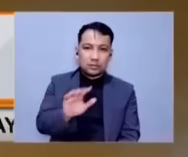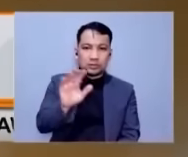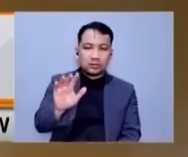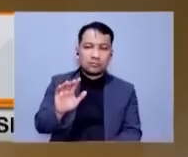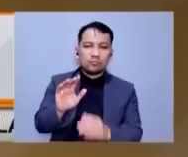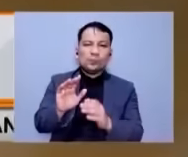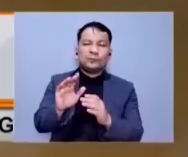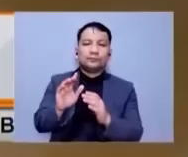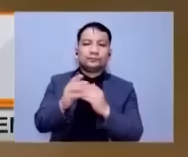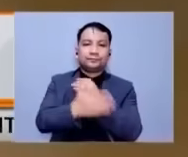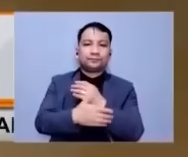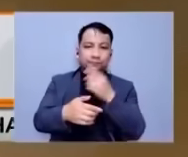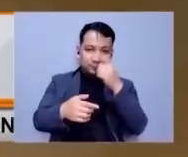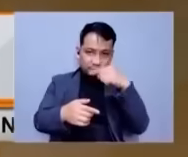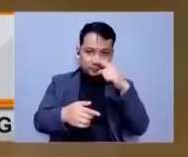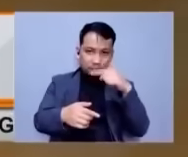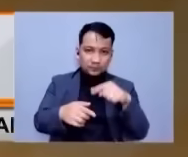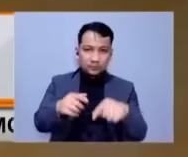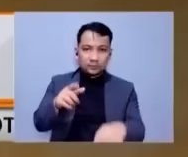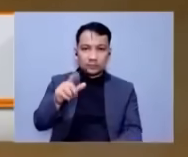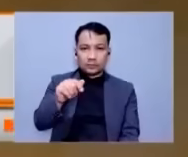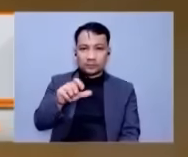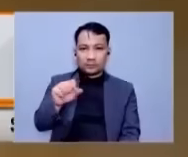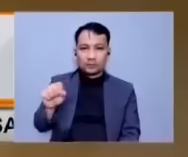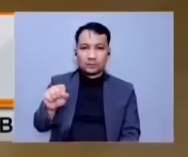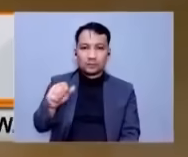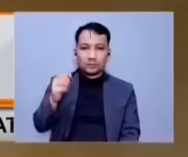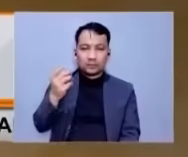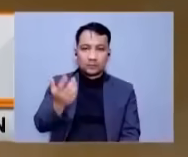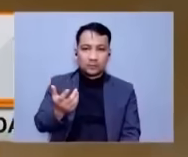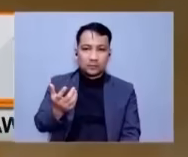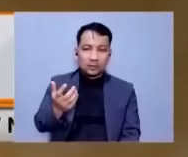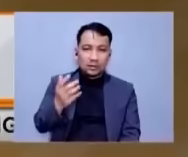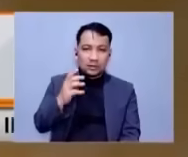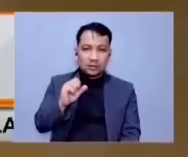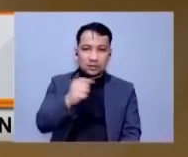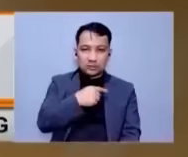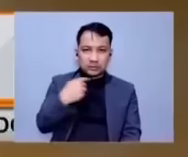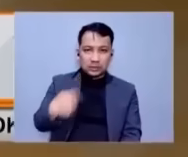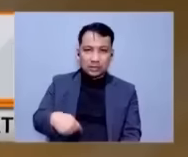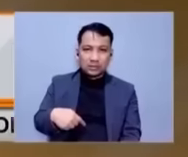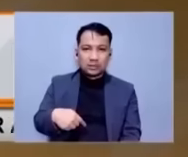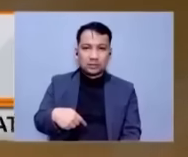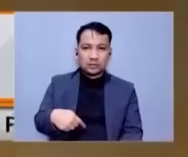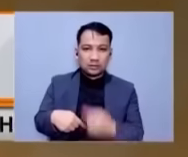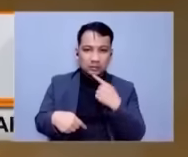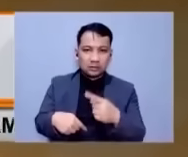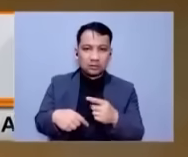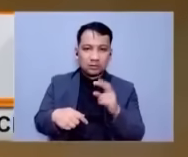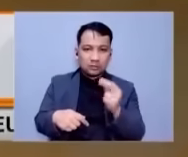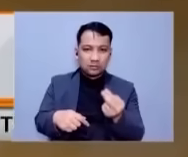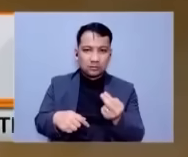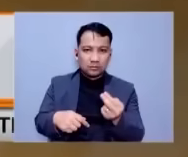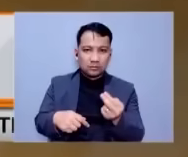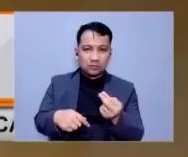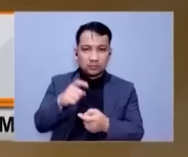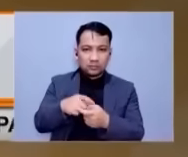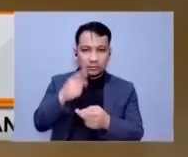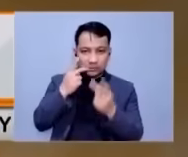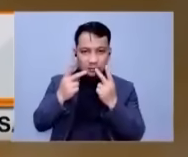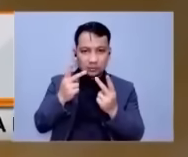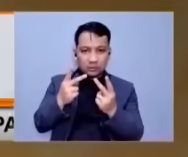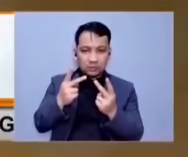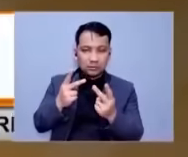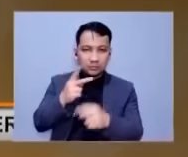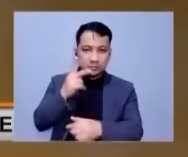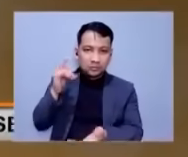ng Thailand, Laos, Cambodia at China. Hindi naman nabanggit kung kailan eksaktong bibisita sa Pilipinas